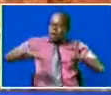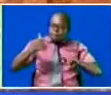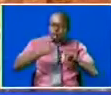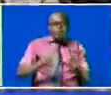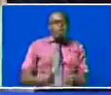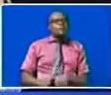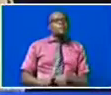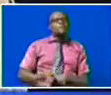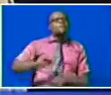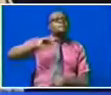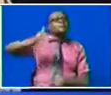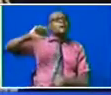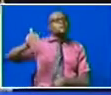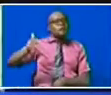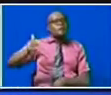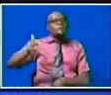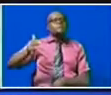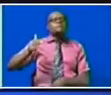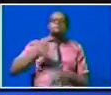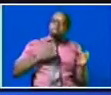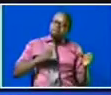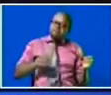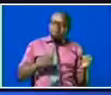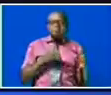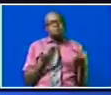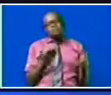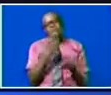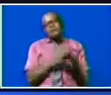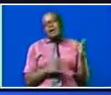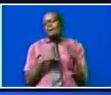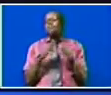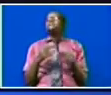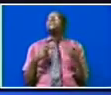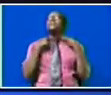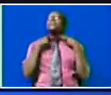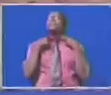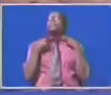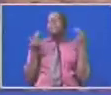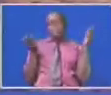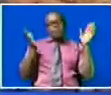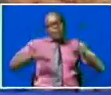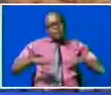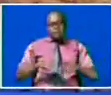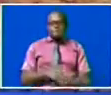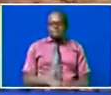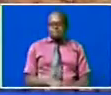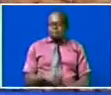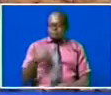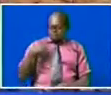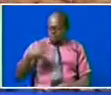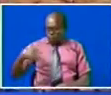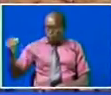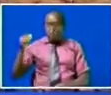juu ikawakuta wakati walikuanza kutoroka mbio, watoroke wakimbie, ikawafunika hiyo mawe. Nilikuwa nimeenda